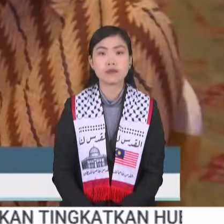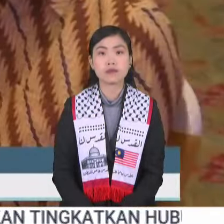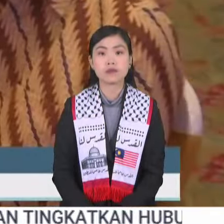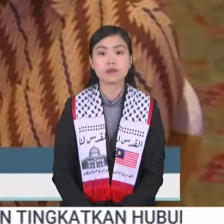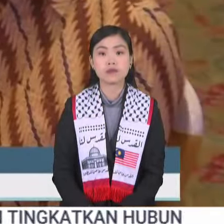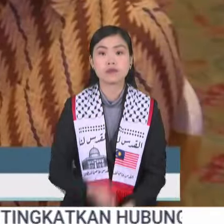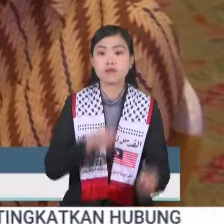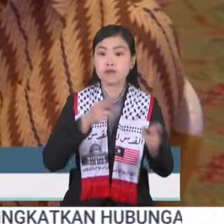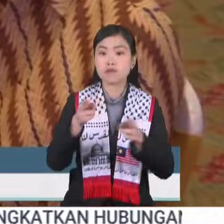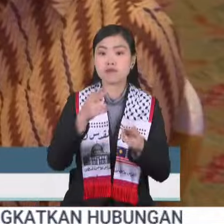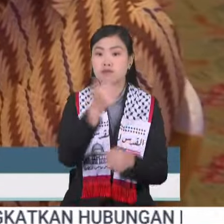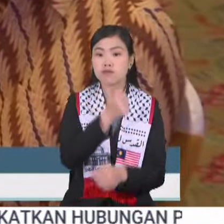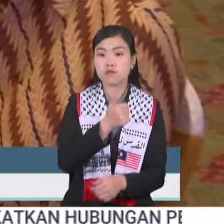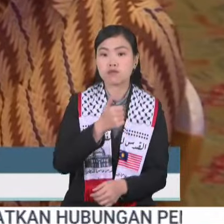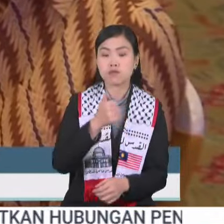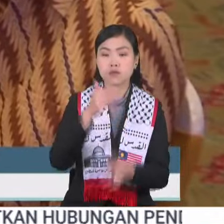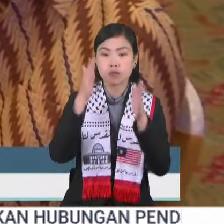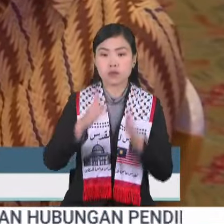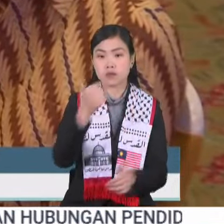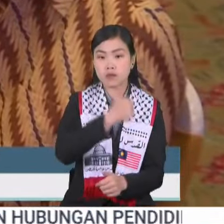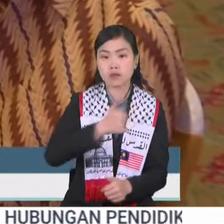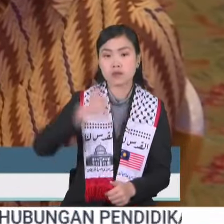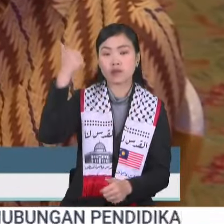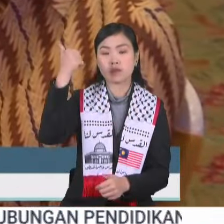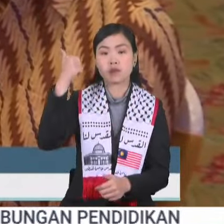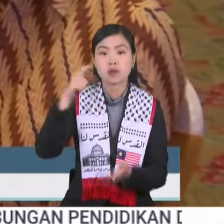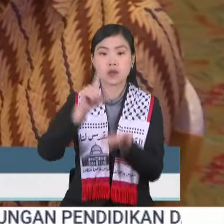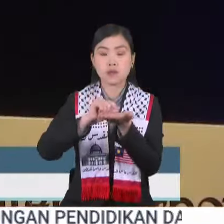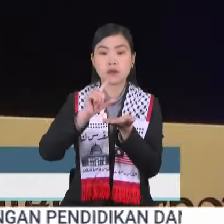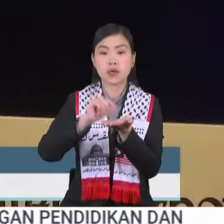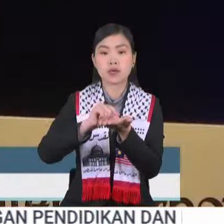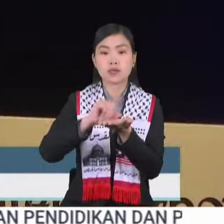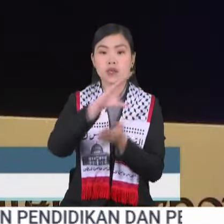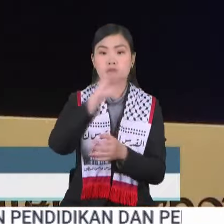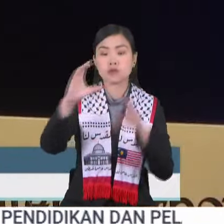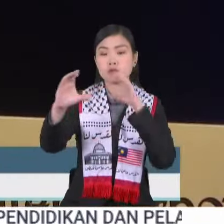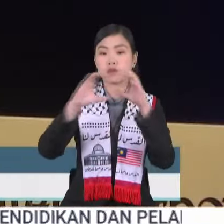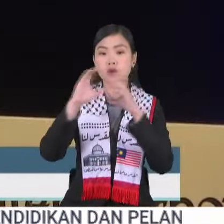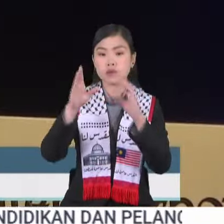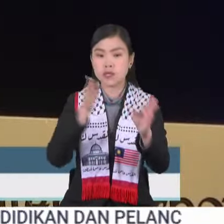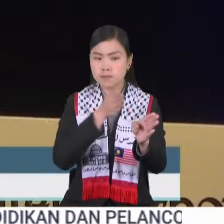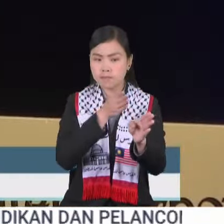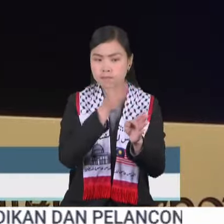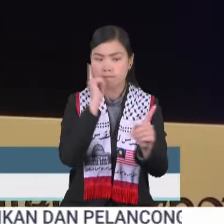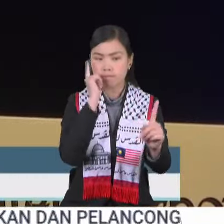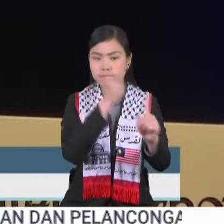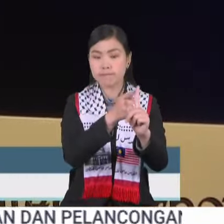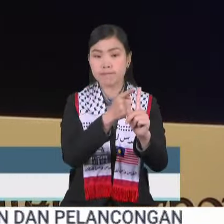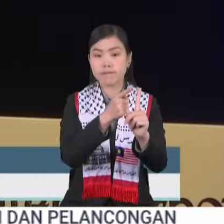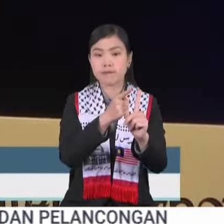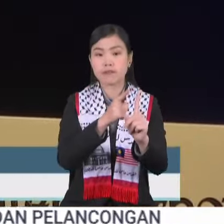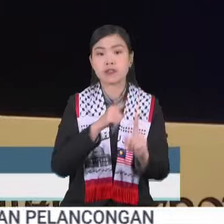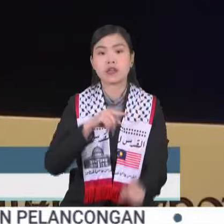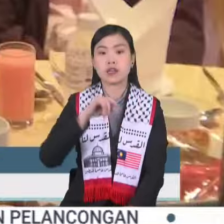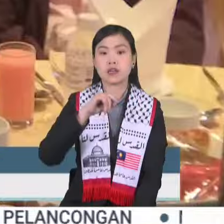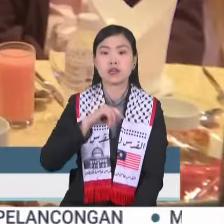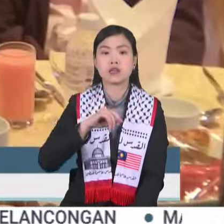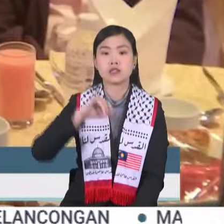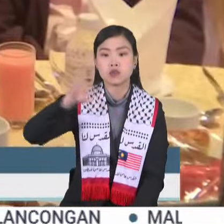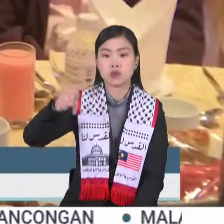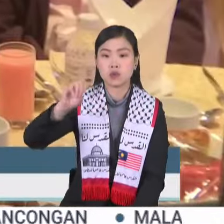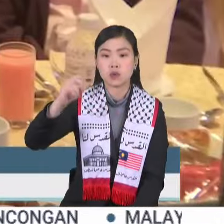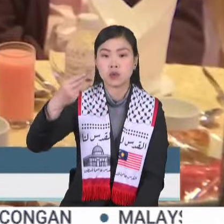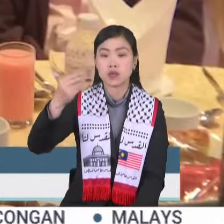tepatengur besar komunikasi media Perhubungan dan komunikasi strategik kumpulan Petronas jalina joheng berharap